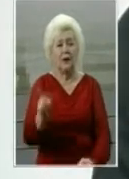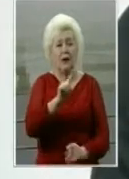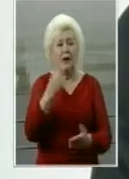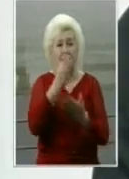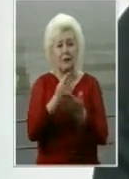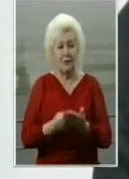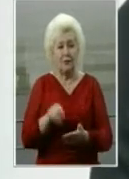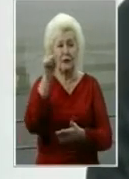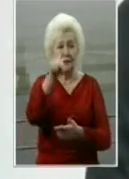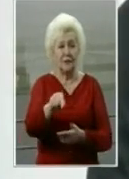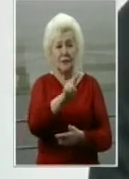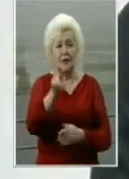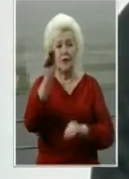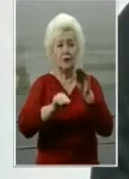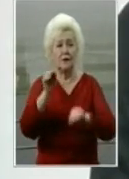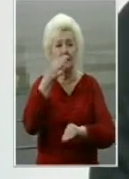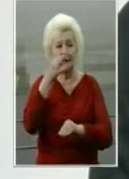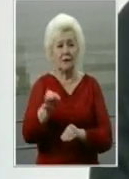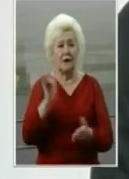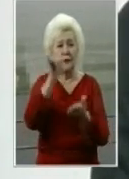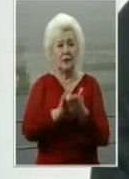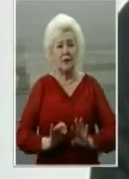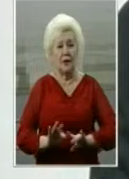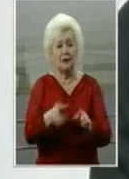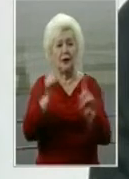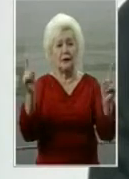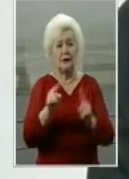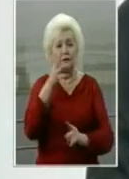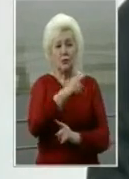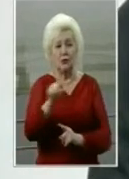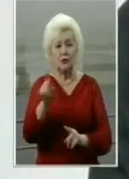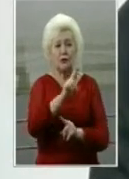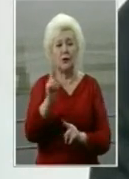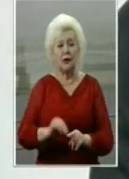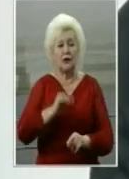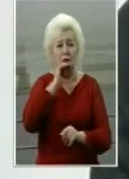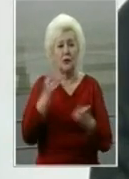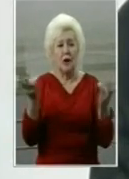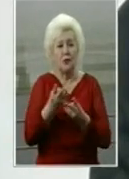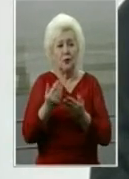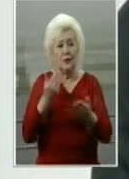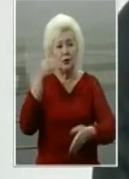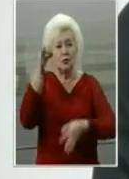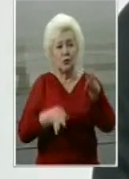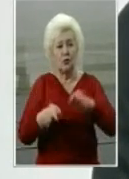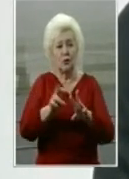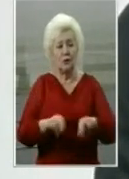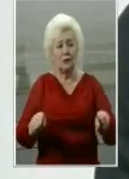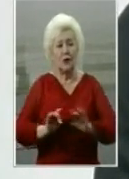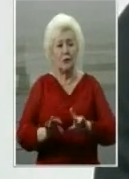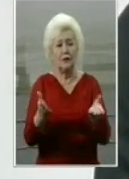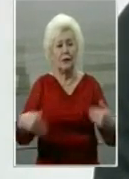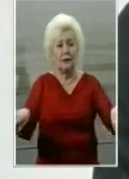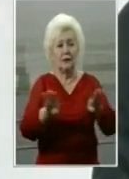Зважаючи на виняткову складність вказаного кримінального провадження, найкоротшим строком, який достатній для потреб досудового розслідування, для проведення